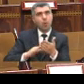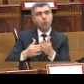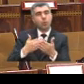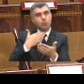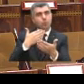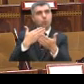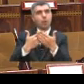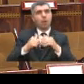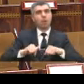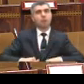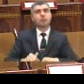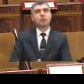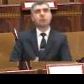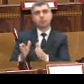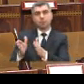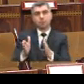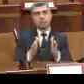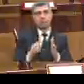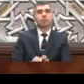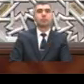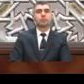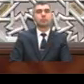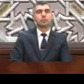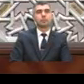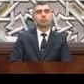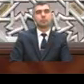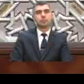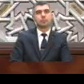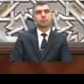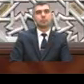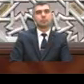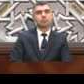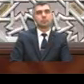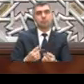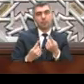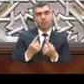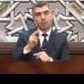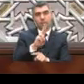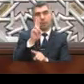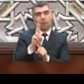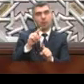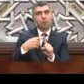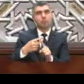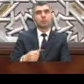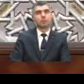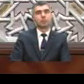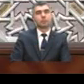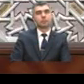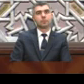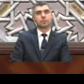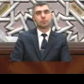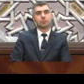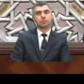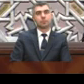وشكرا. شكرا. شكرا السيد نائب المحترم. هل من تعقيب اضافي في الموضوع؟